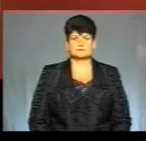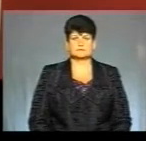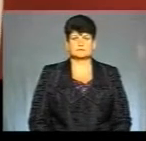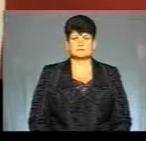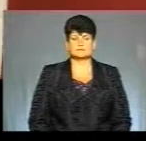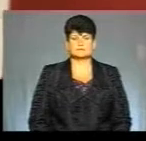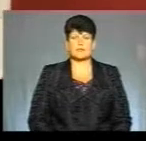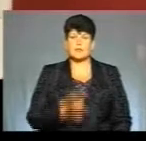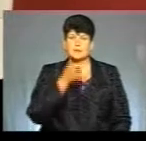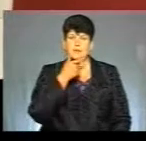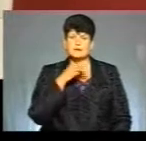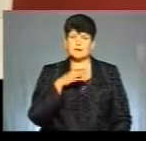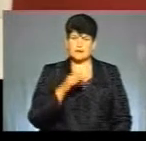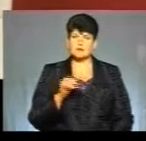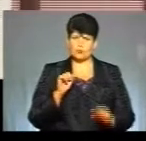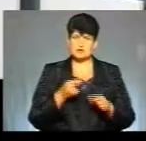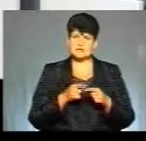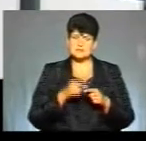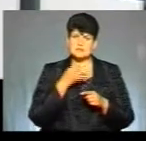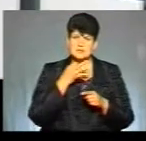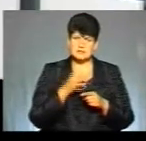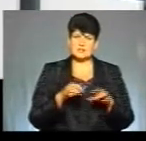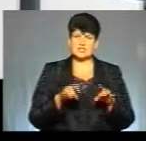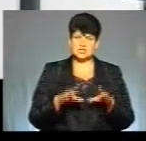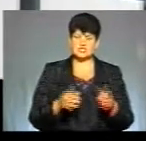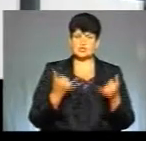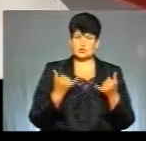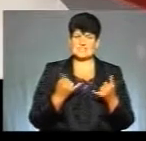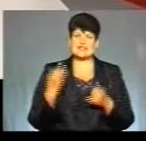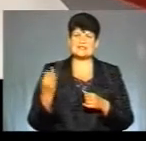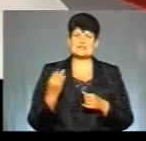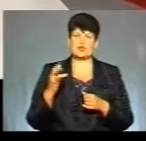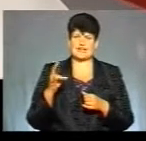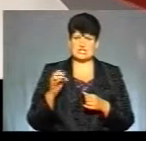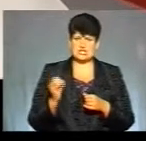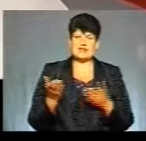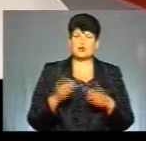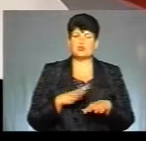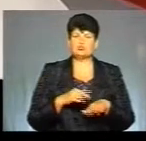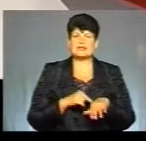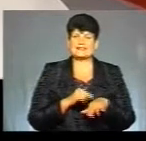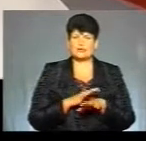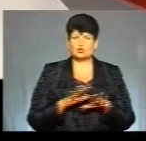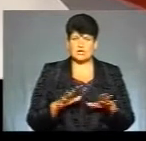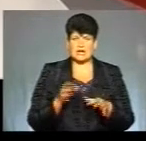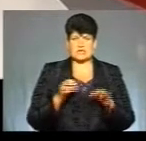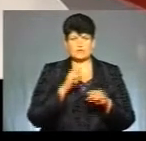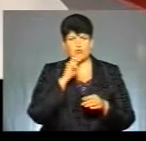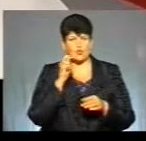Пане Тарасе, чи можна справді таки назвати це рішення сьогоднішнє історичним? Якою була недоторканність в Україні